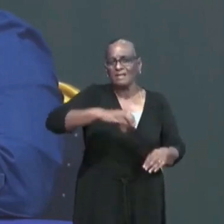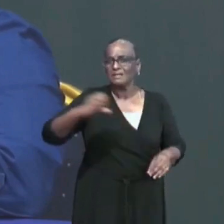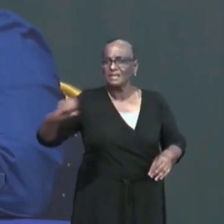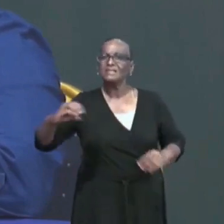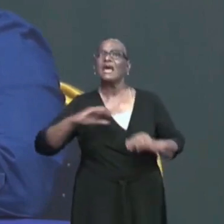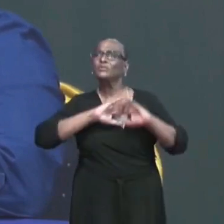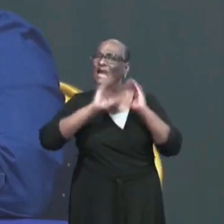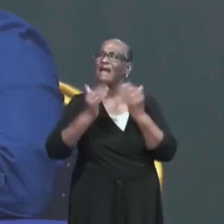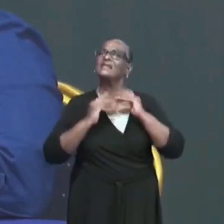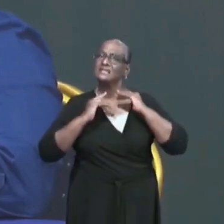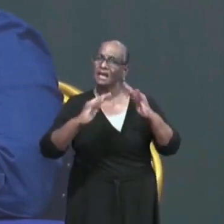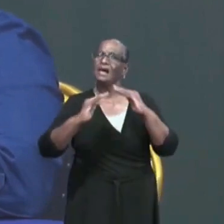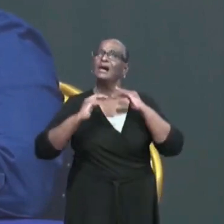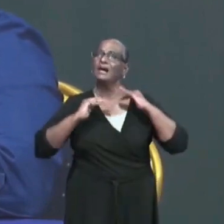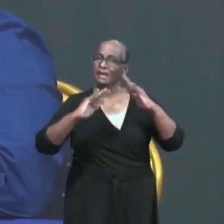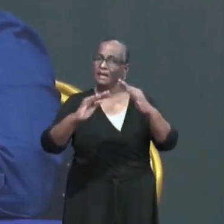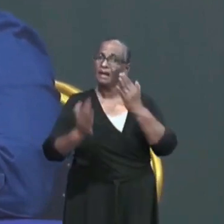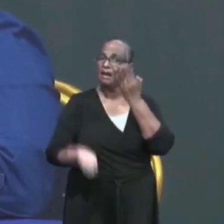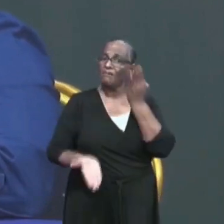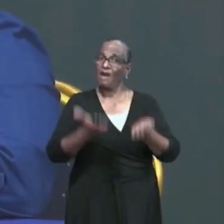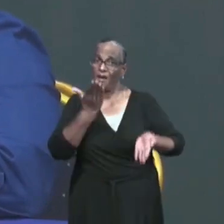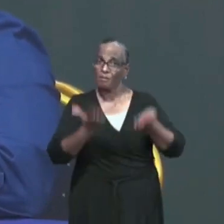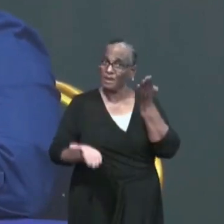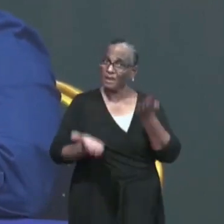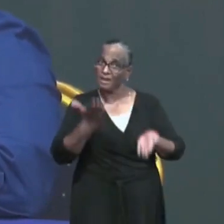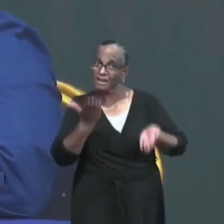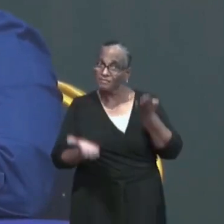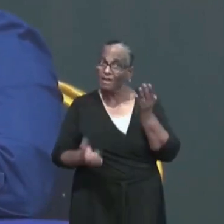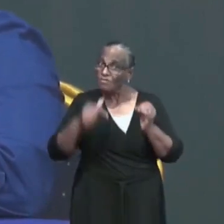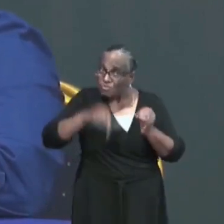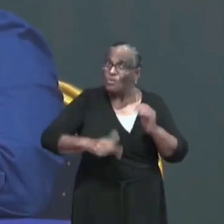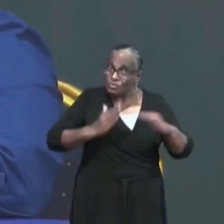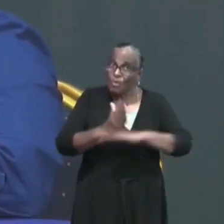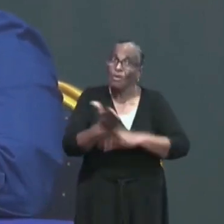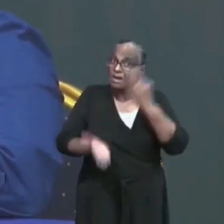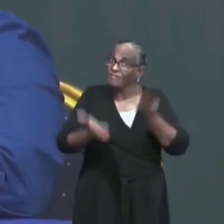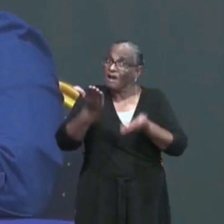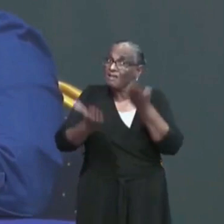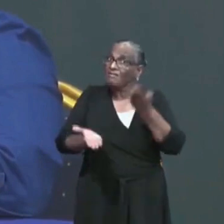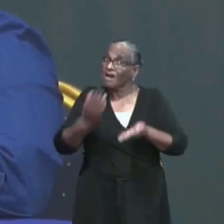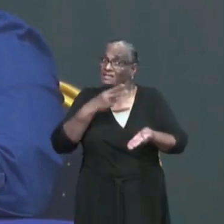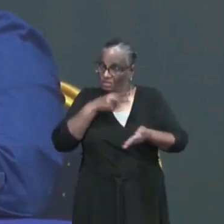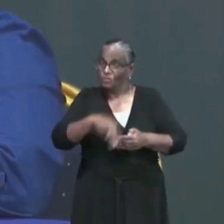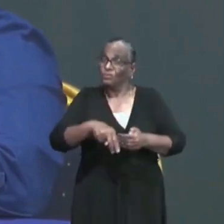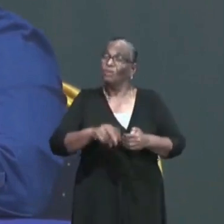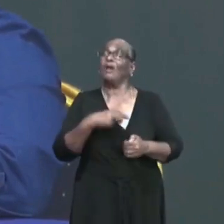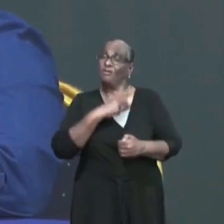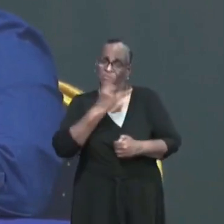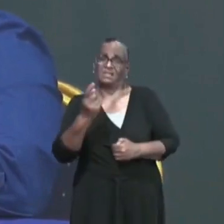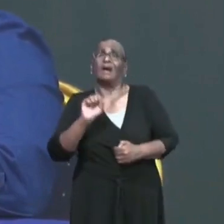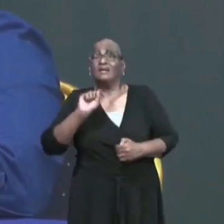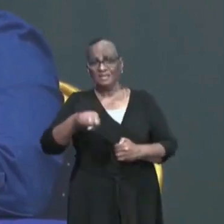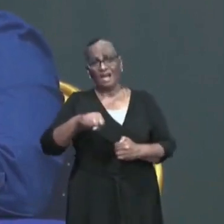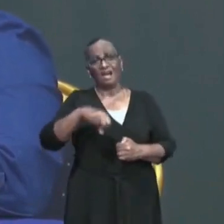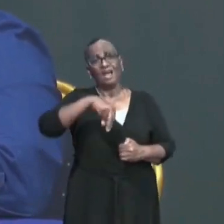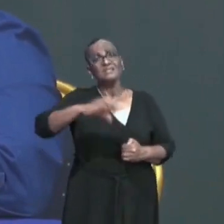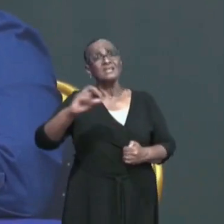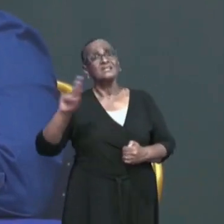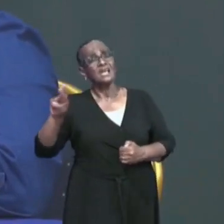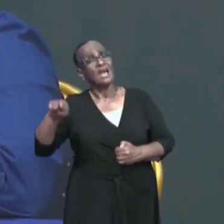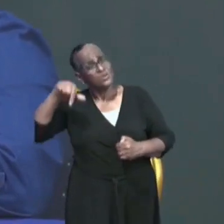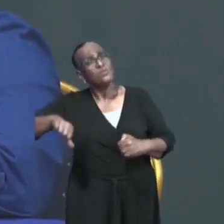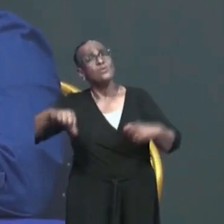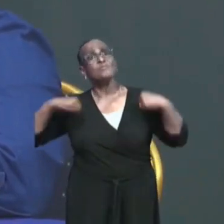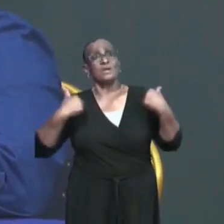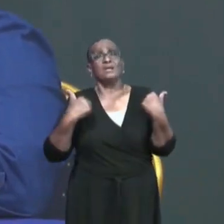doet we hebben geëvalueerd was een nog steeds de evaluatie en hebben avond niveau ja en zie er gaat nu